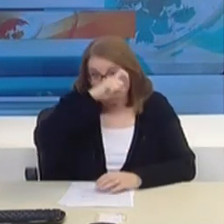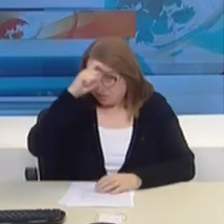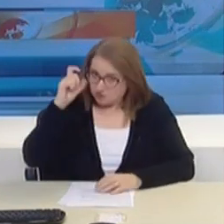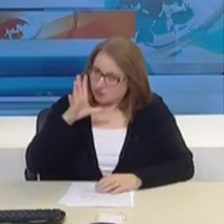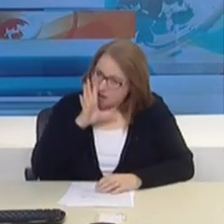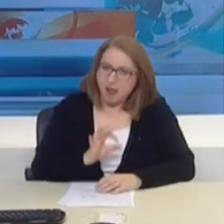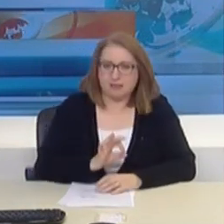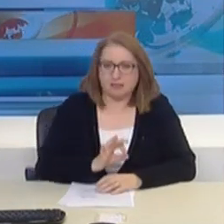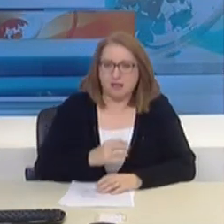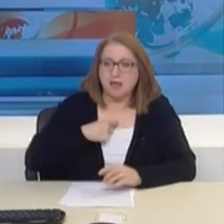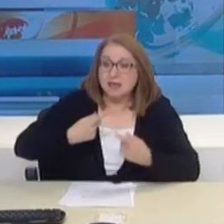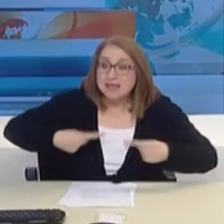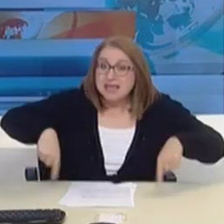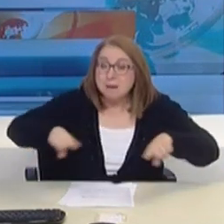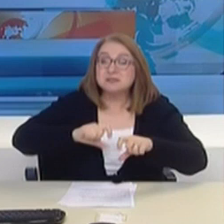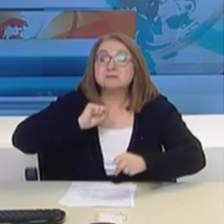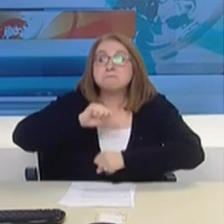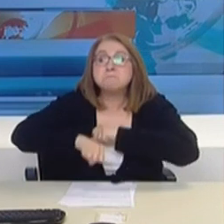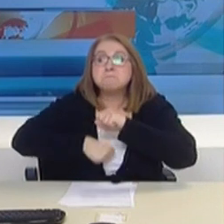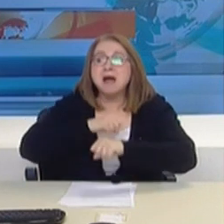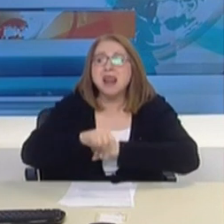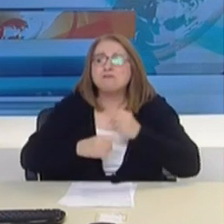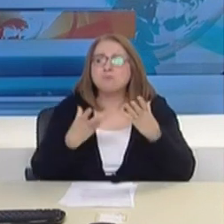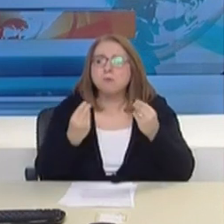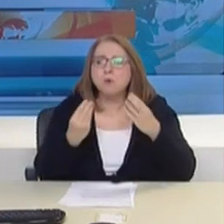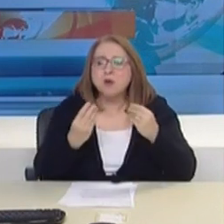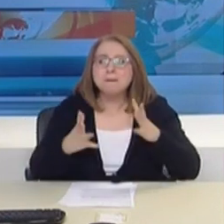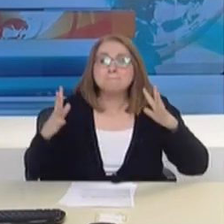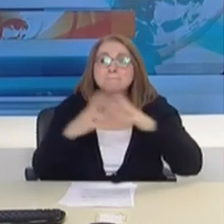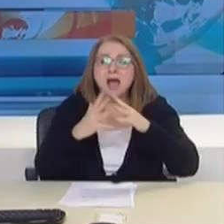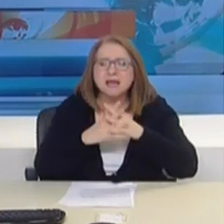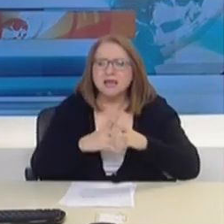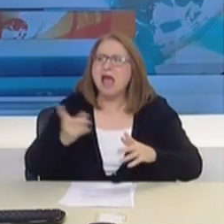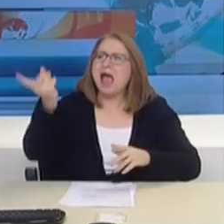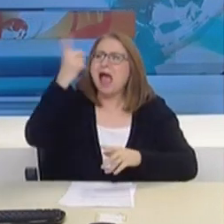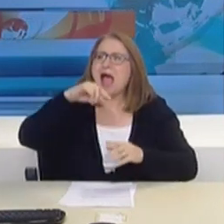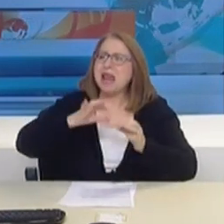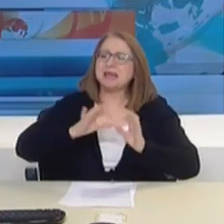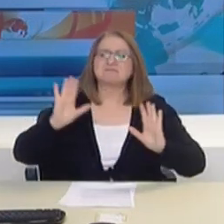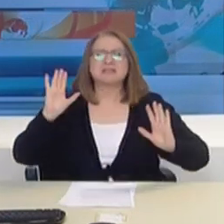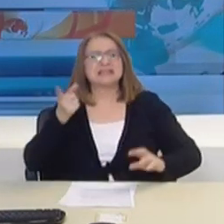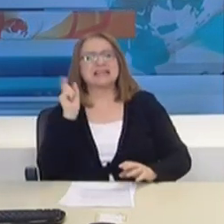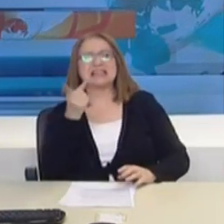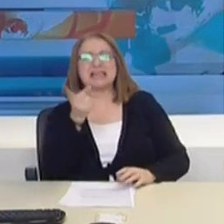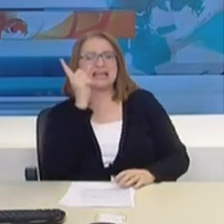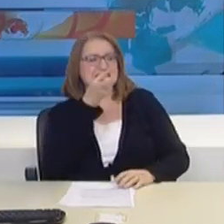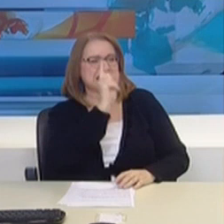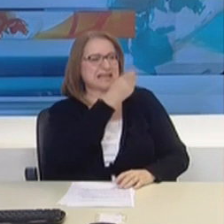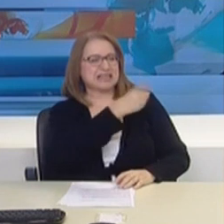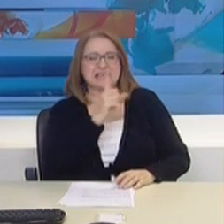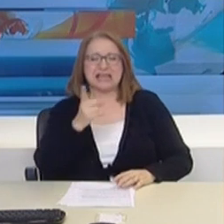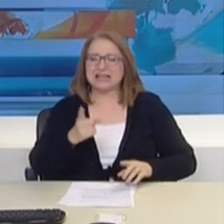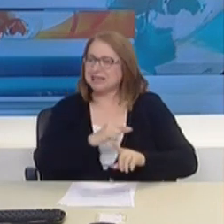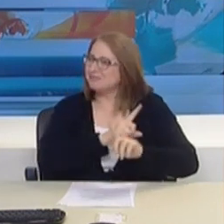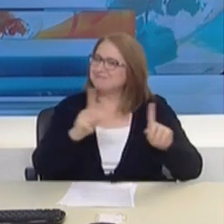πρώτη γραμμή, ενώ για κάποιους η κριτική είναι εύκολη και εξ αποστάσεως. Προσοχή, Για άλλη μια φορά παρακαλώ, στο στίγμα,